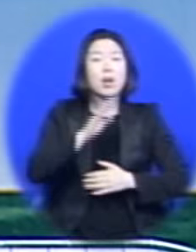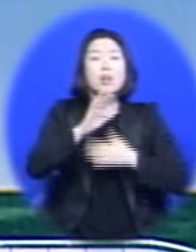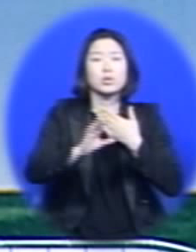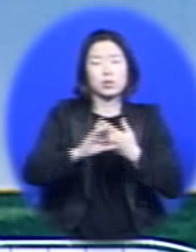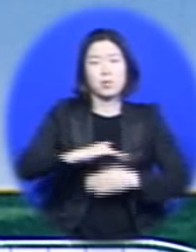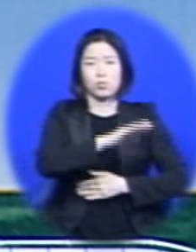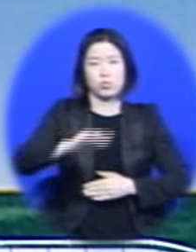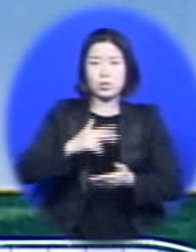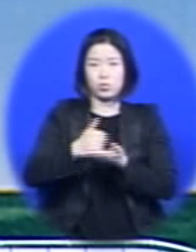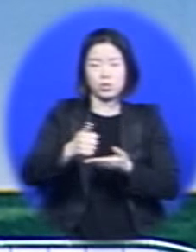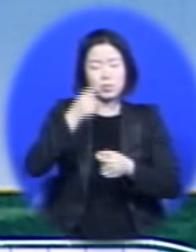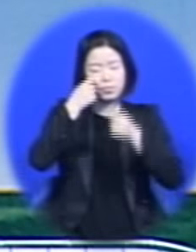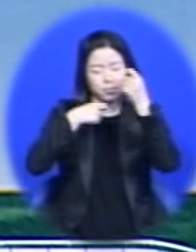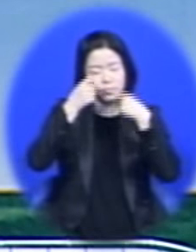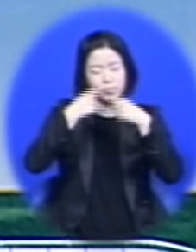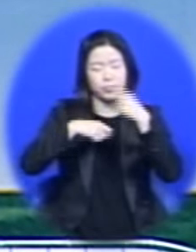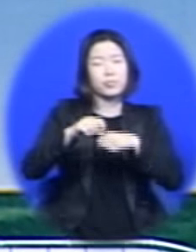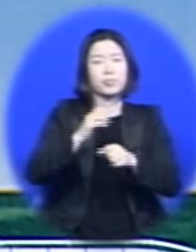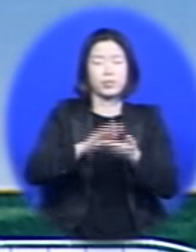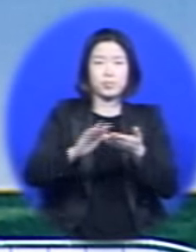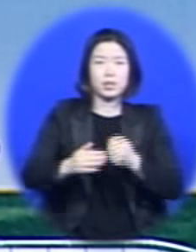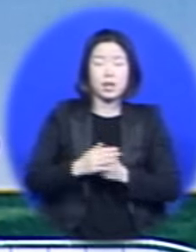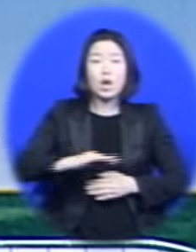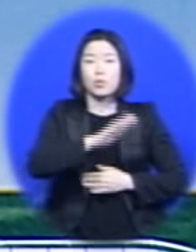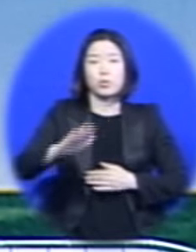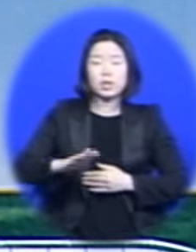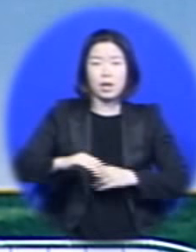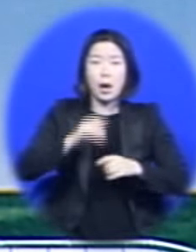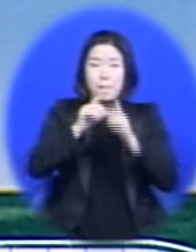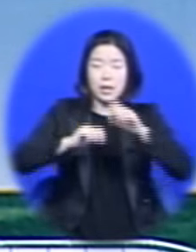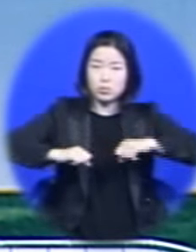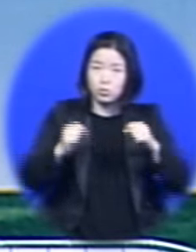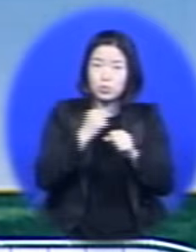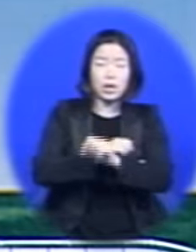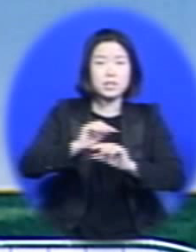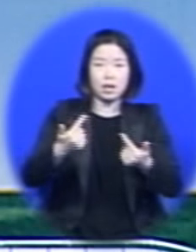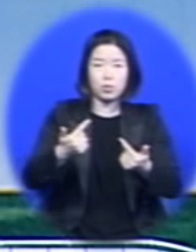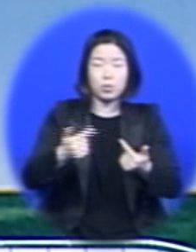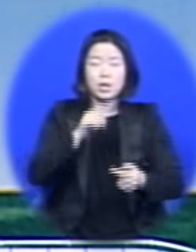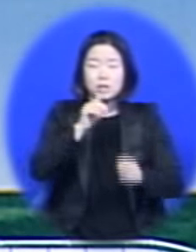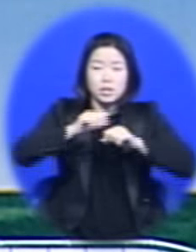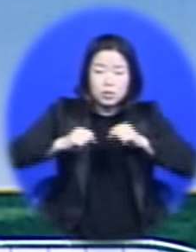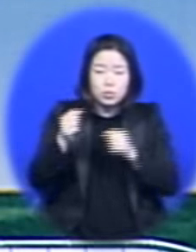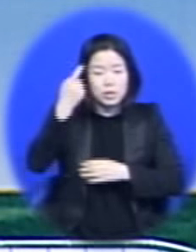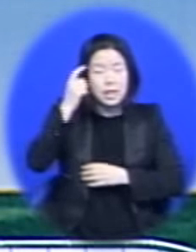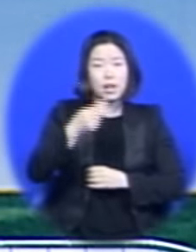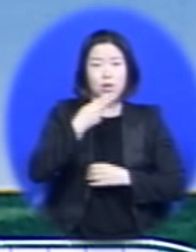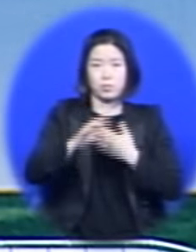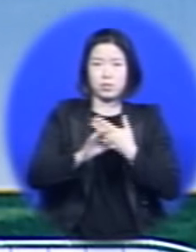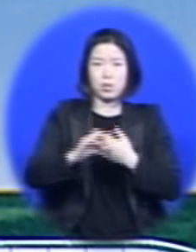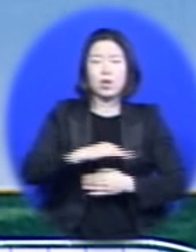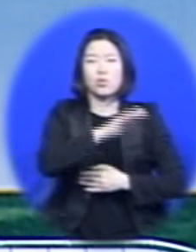주님은 우시는 거예요. 우리가 말씀에 순종하지 않고 말씀에 순종해야 된다는 생각이 없으면 우리